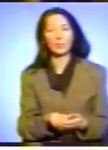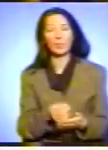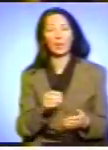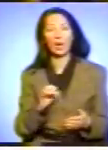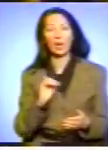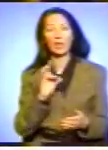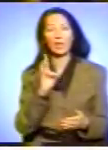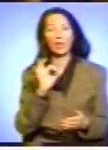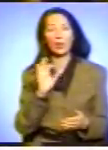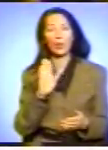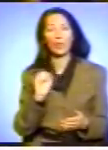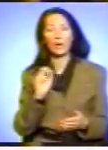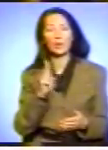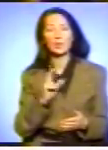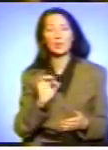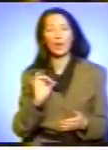Инновационные